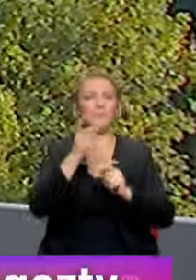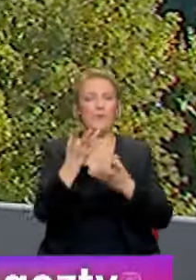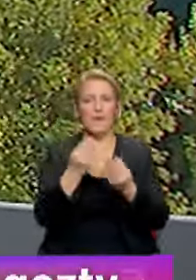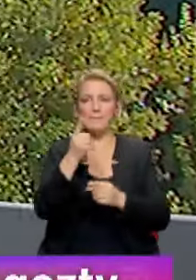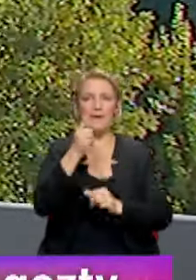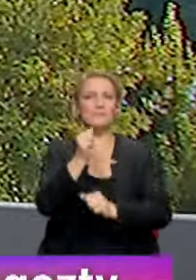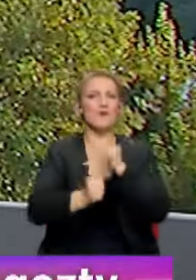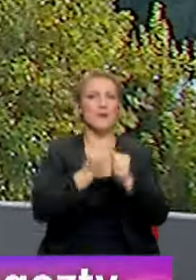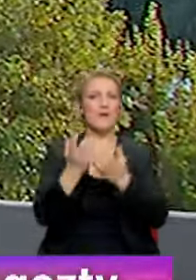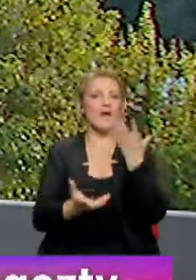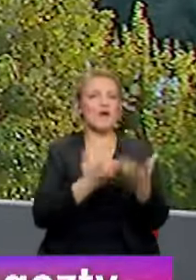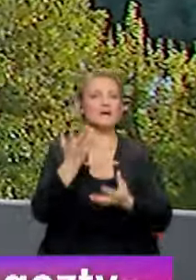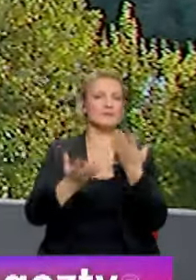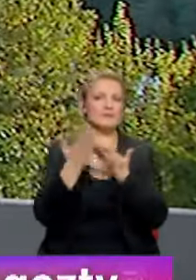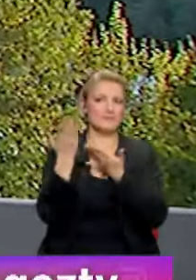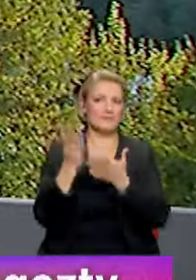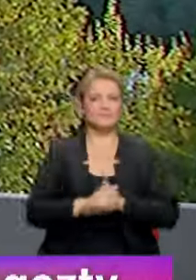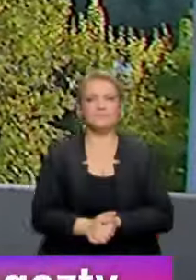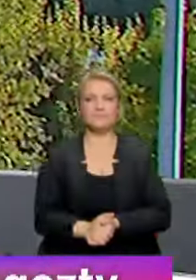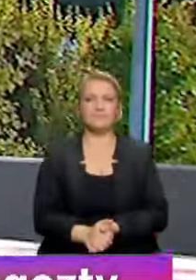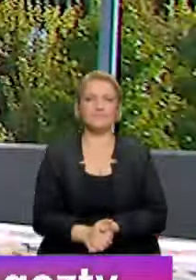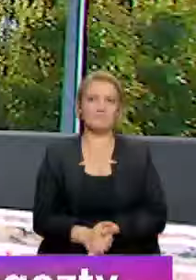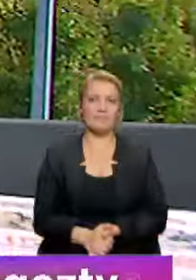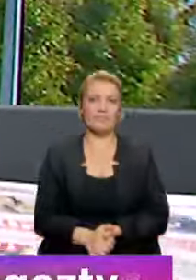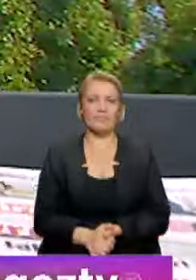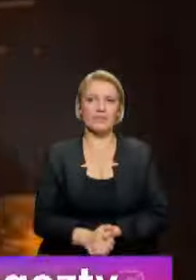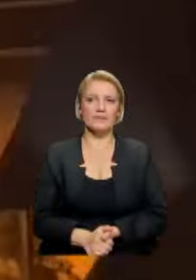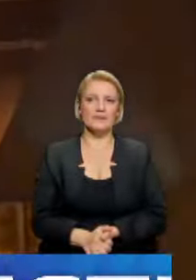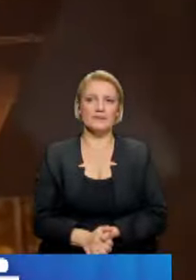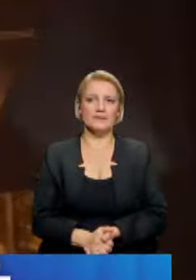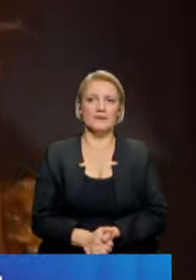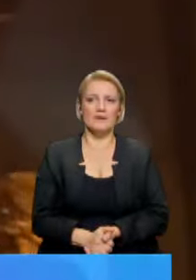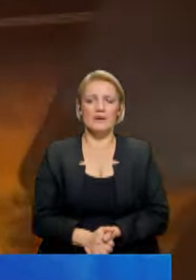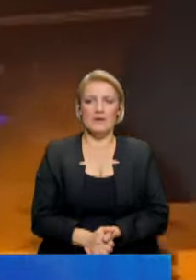ve görüntüleriyle Çalar Saat başlıyor.